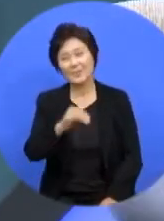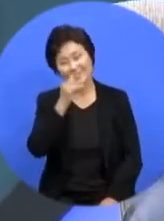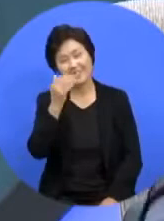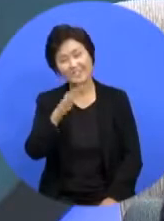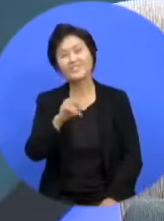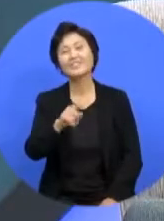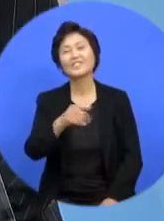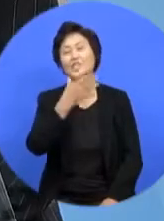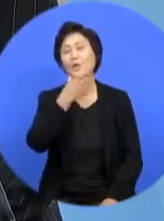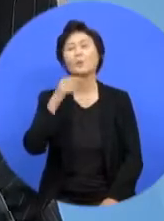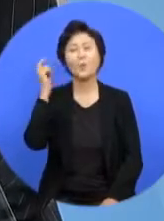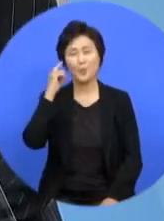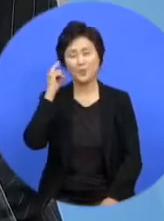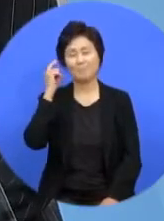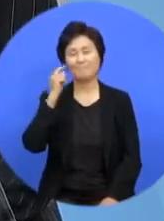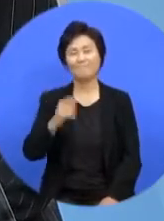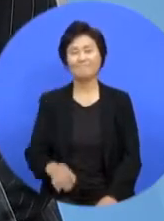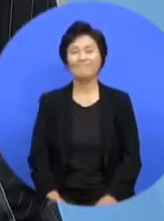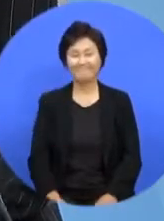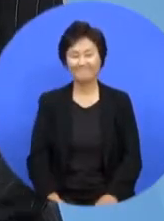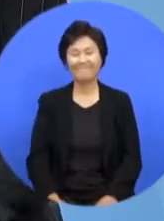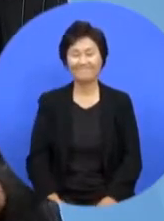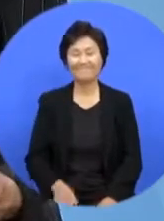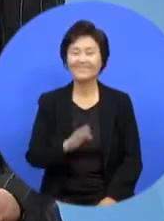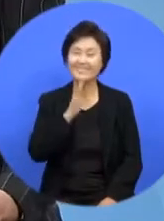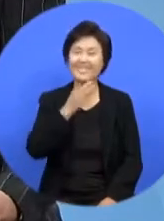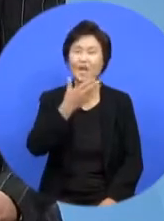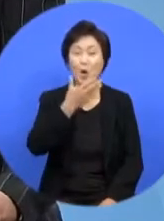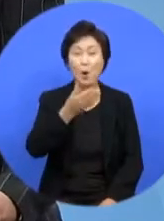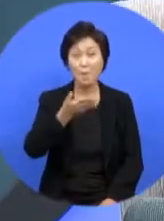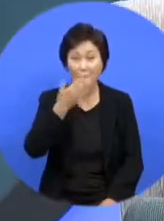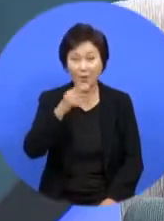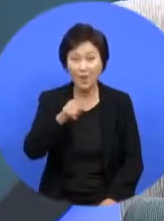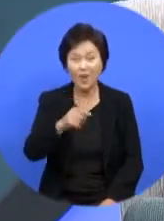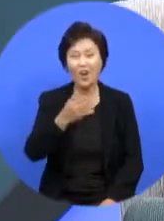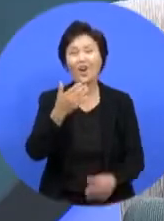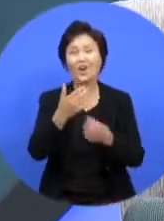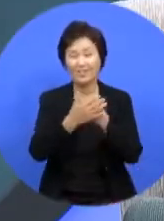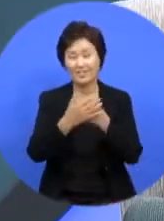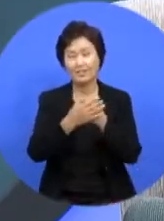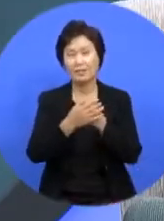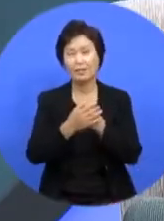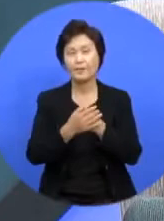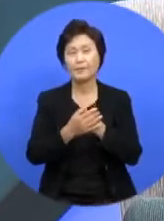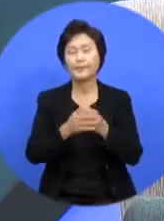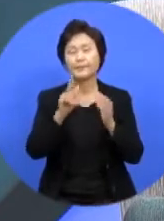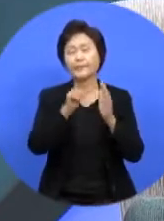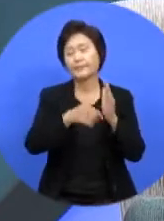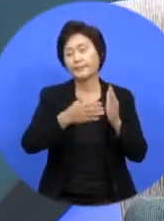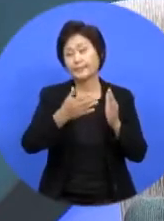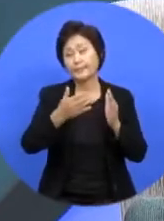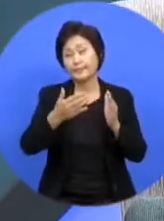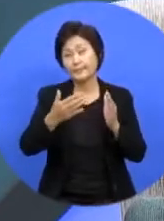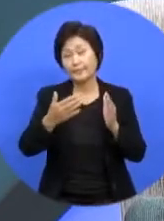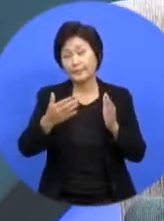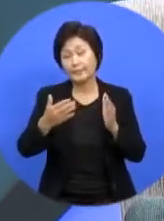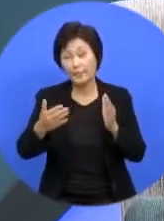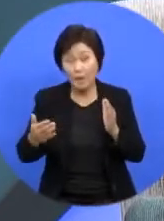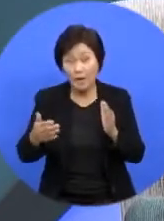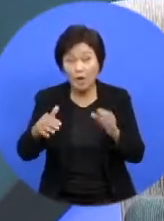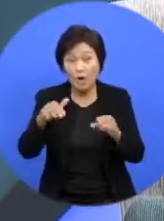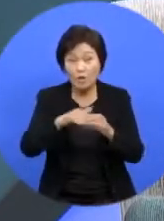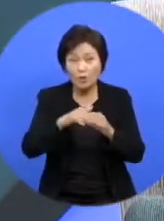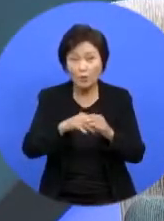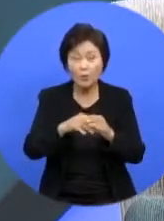밥이 은혜고 먹는 게 은혜입니다. 그랬더니 그러고 나서는 또 다시 또 한참을 한 또 종교하고는 또 먼 삶을 또 살아가고